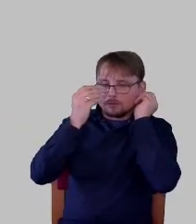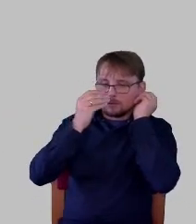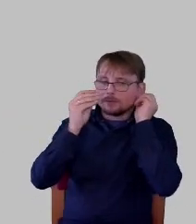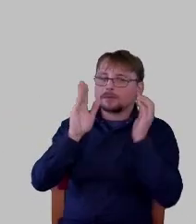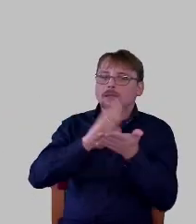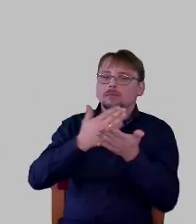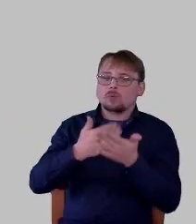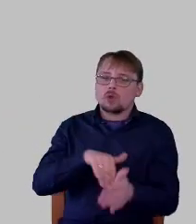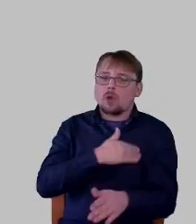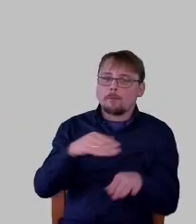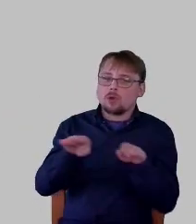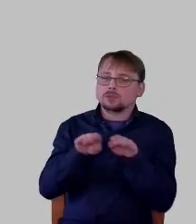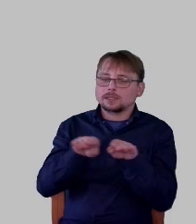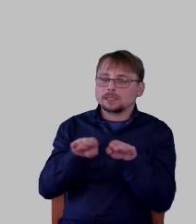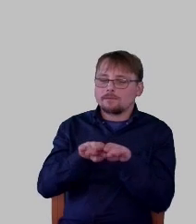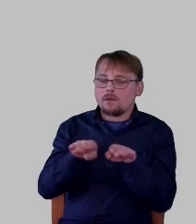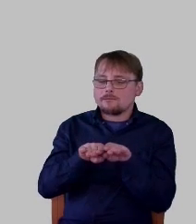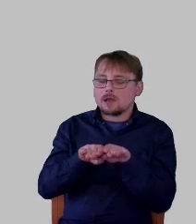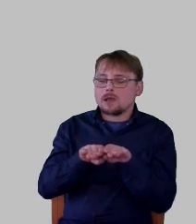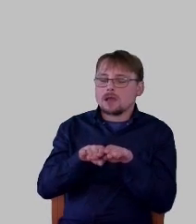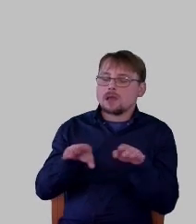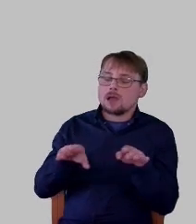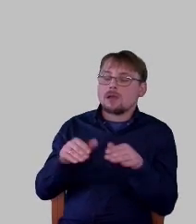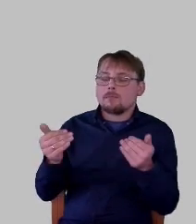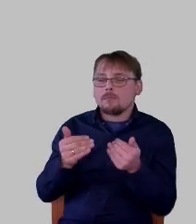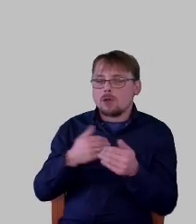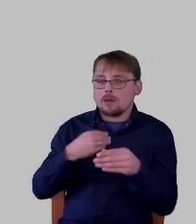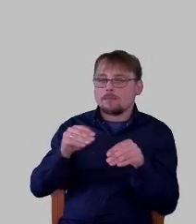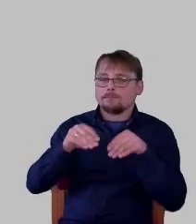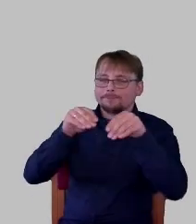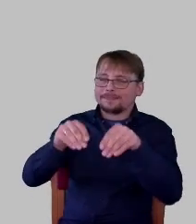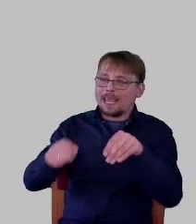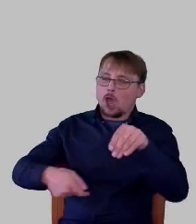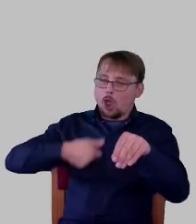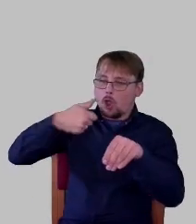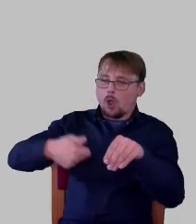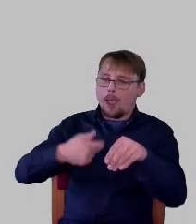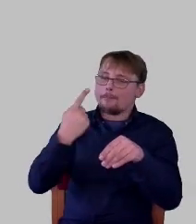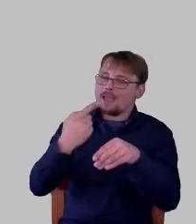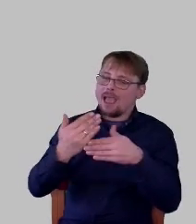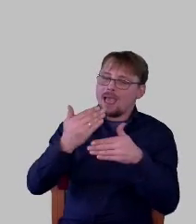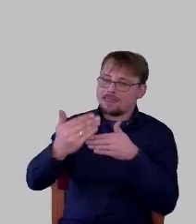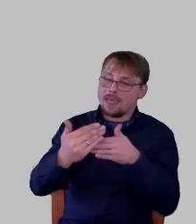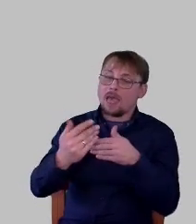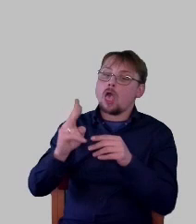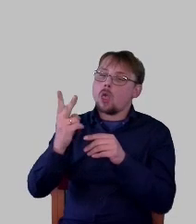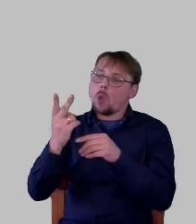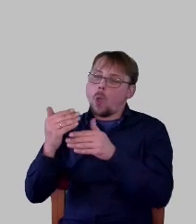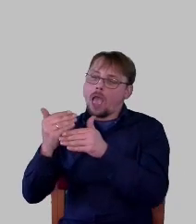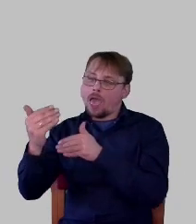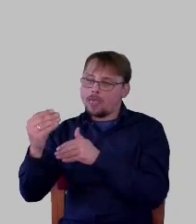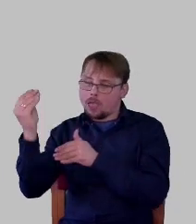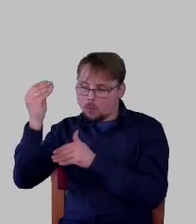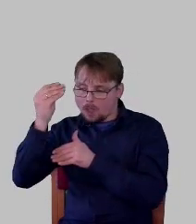szkoły podstawowej to ta możliwość odroczenia jest 1 rok na pierwszym etapie edukacyjnym i 2 lata na drugim etapie